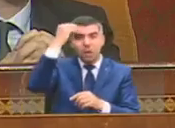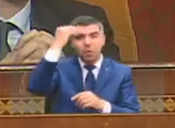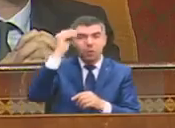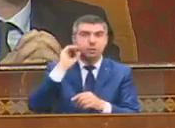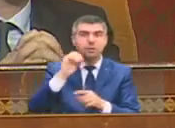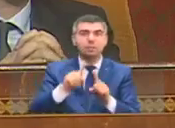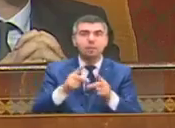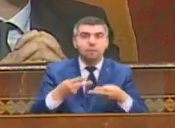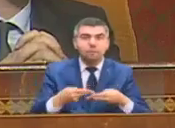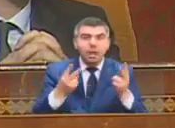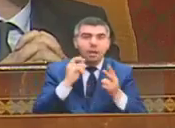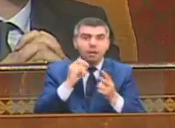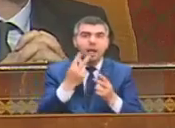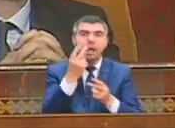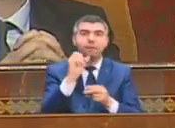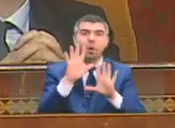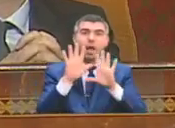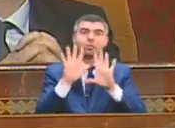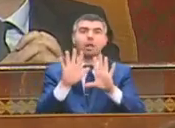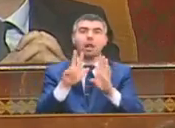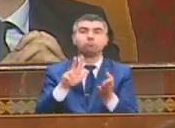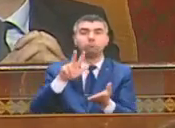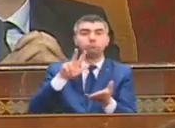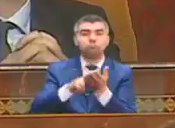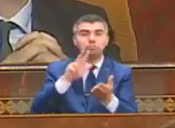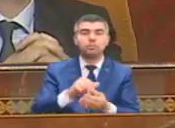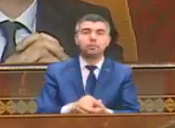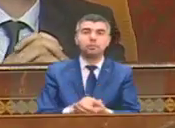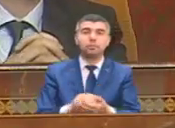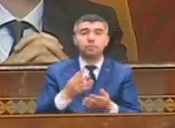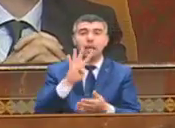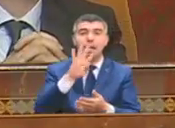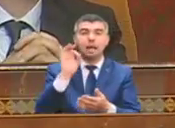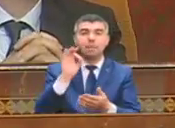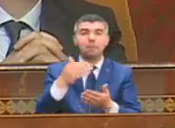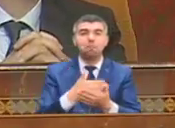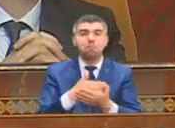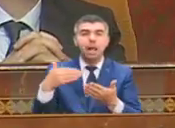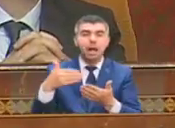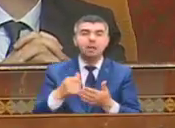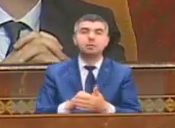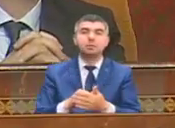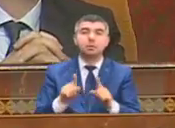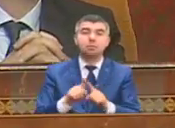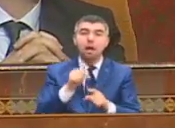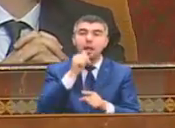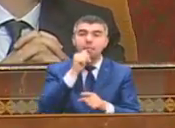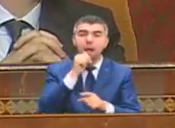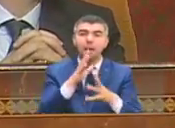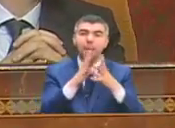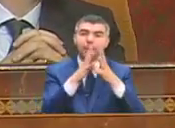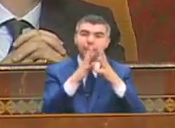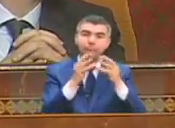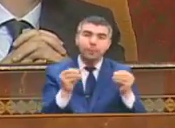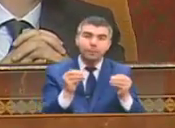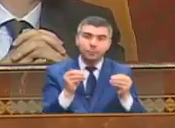جلالة الملك 2010 بعدما بما قدره 40 مليار، بعدما وصلت أزمة الماء الشرب بهذه المنطقة إلى